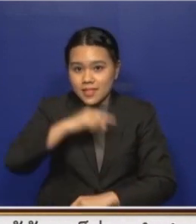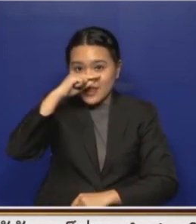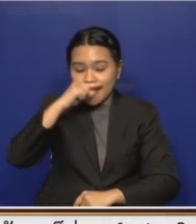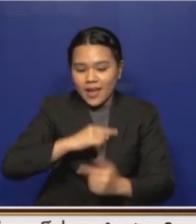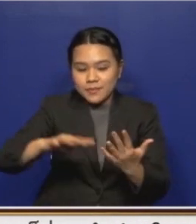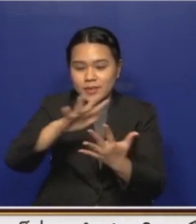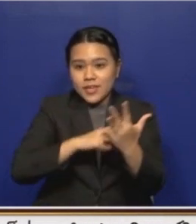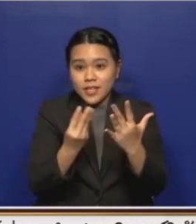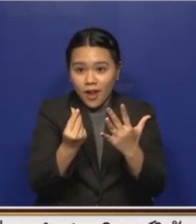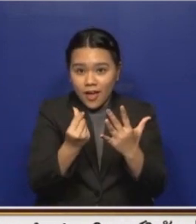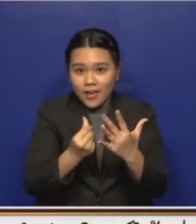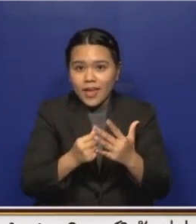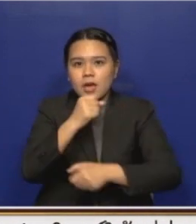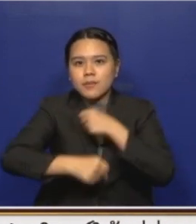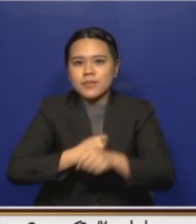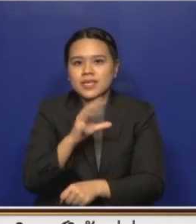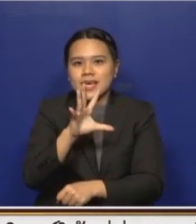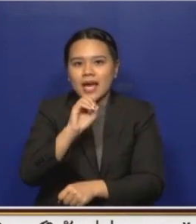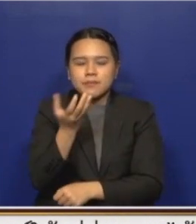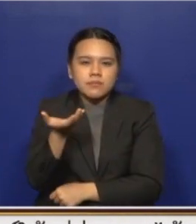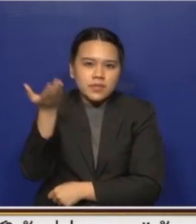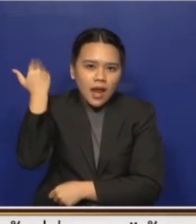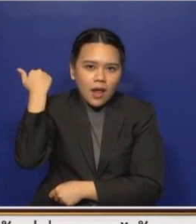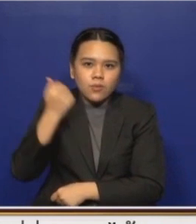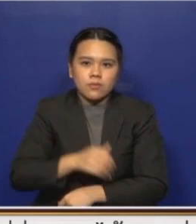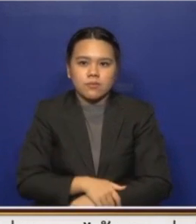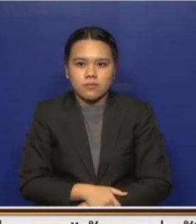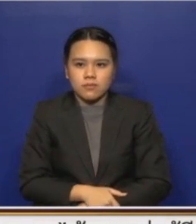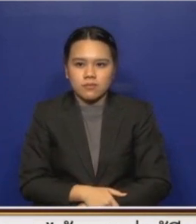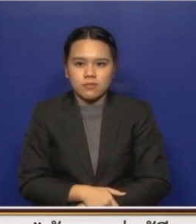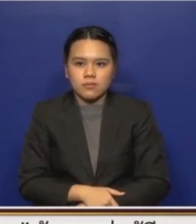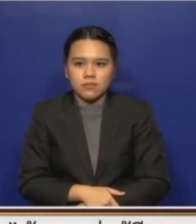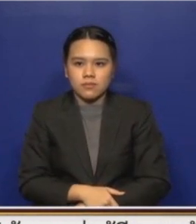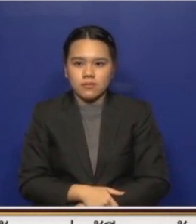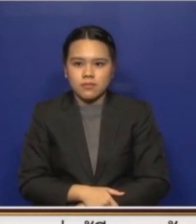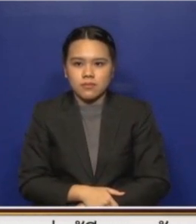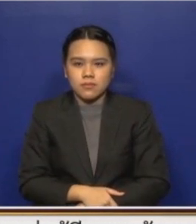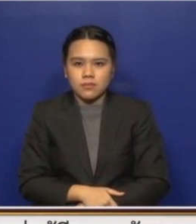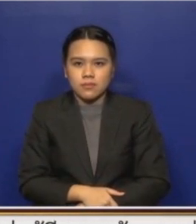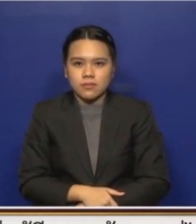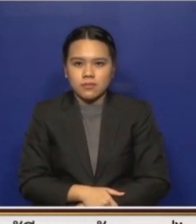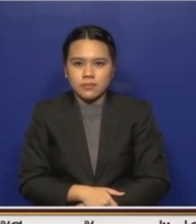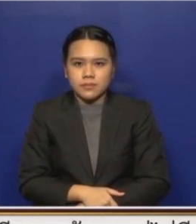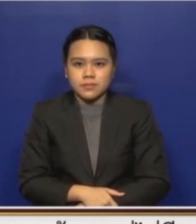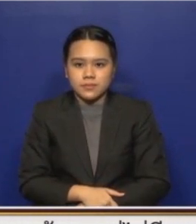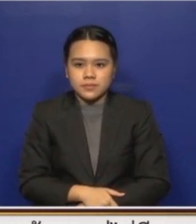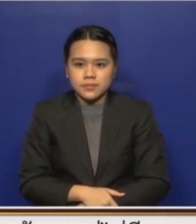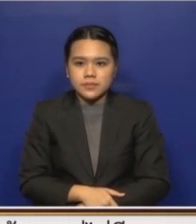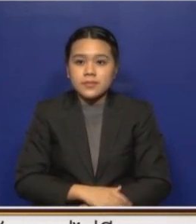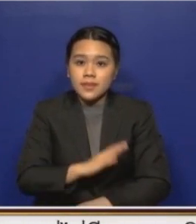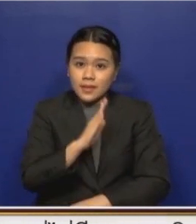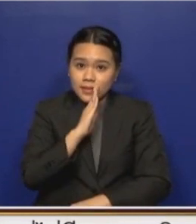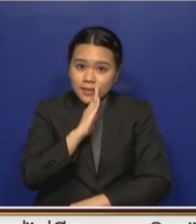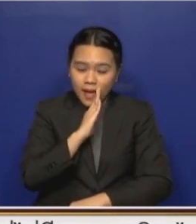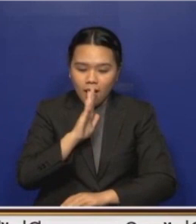ถ้าเมื่อสักปีกว่าๆ2ปีท่านไปประเทศพม่านะท่านควักแบงค์20บาทไทยให้เนี่ยเขารับเนี่ย